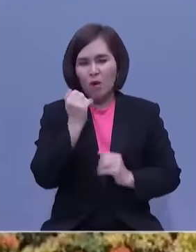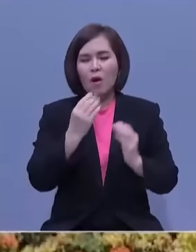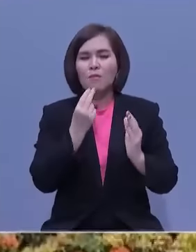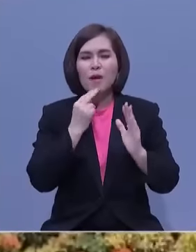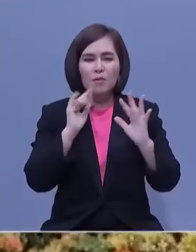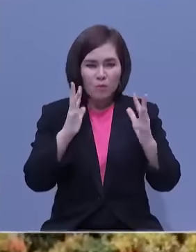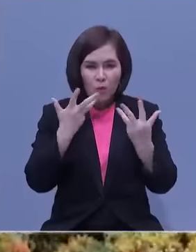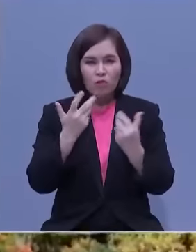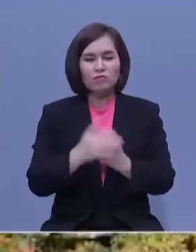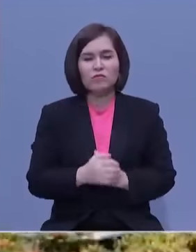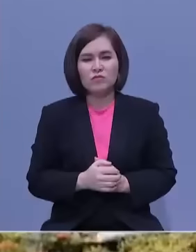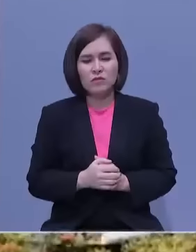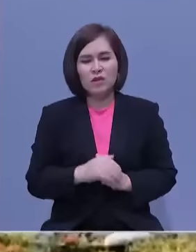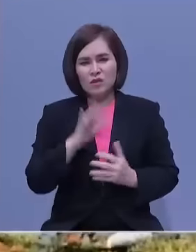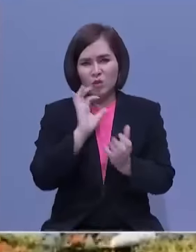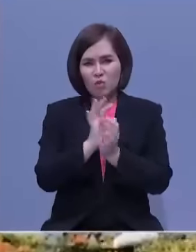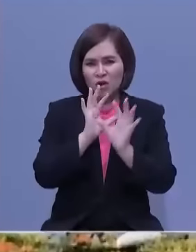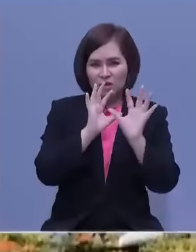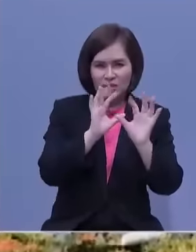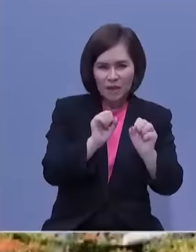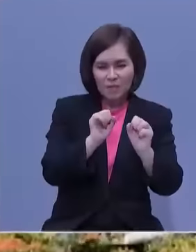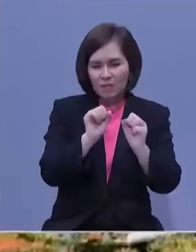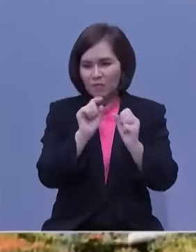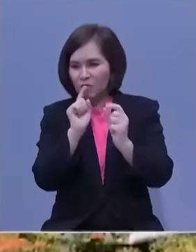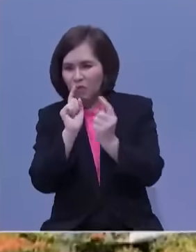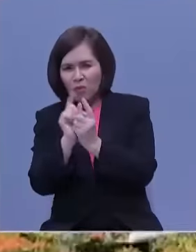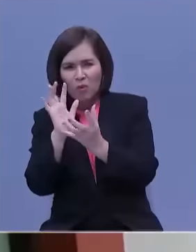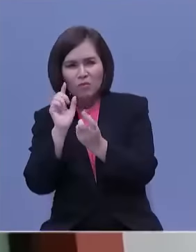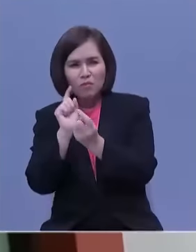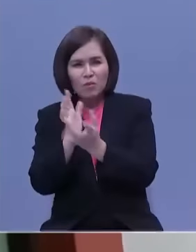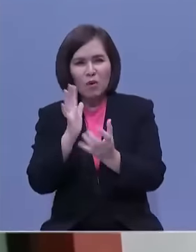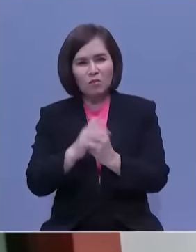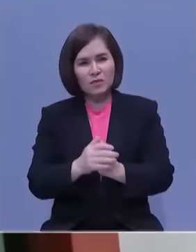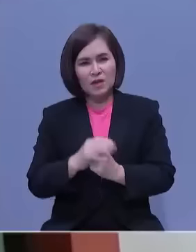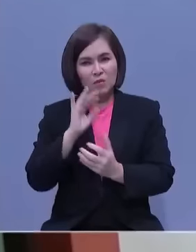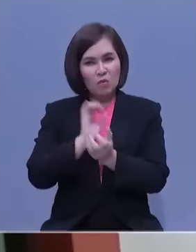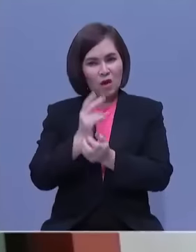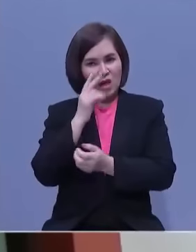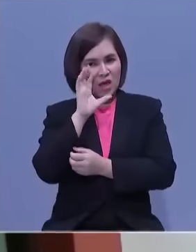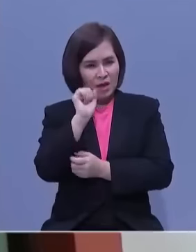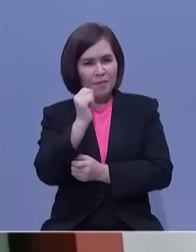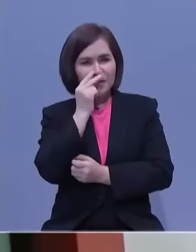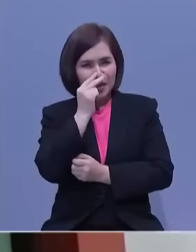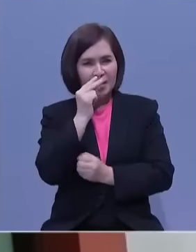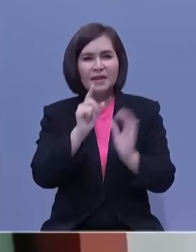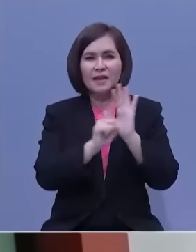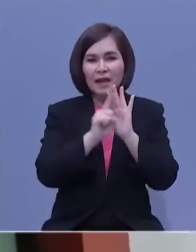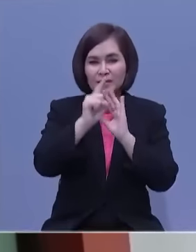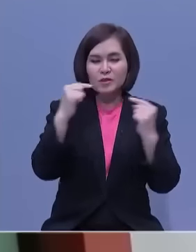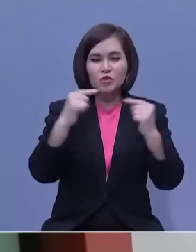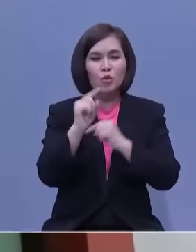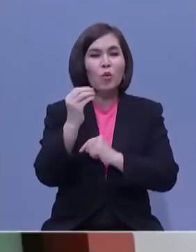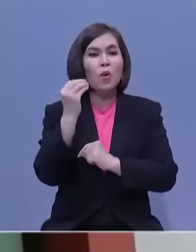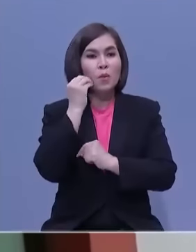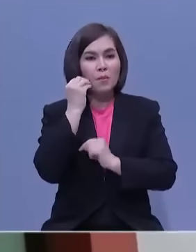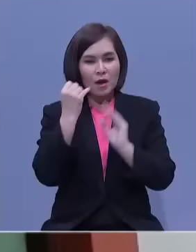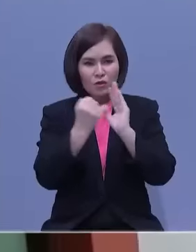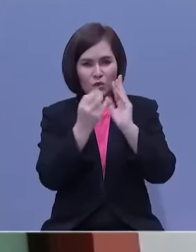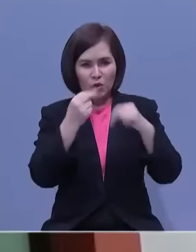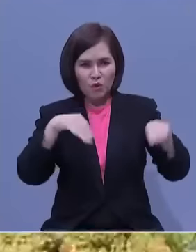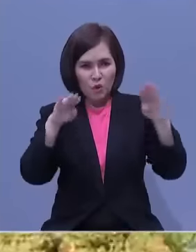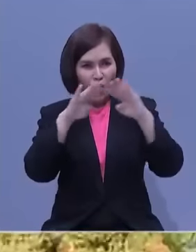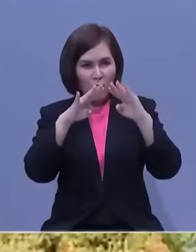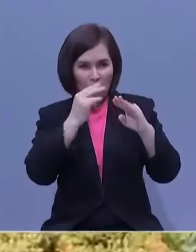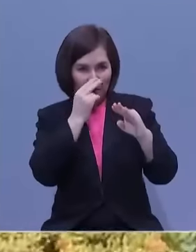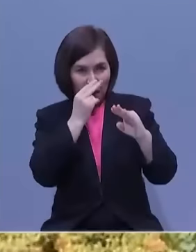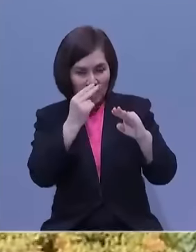ชมก็เรียกว่าคลาดกันไปคลาดกันมาจริงๆนะคะคือตำรวจเห็นหลังไวๆแล้วอ่ะรอบแรกเนี่ยไปอยู่ในพื้นที่บ้านในนครปฐมใช่มคะ